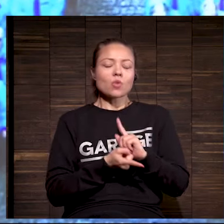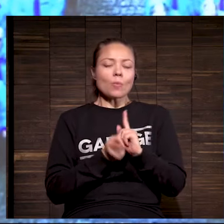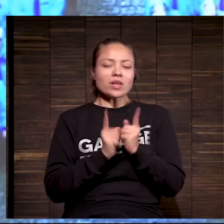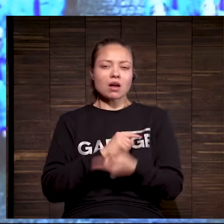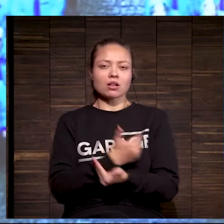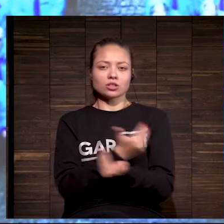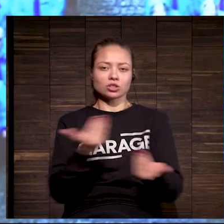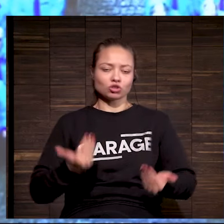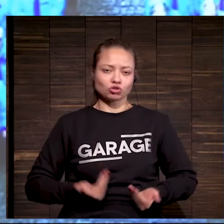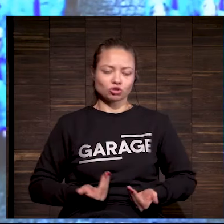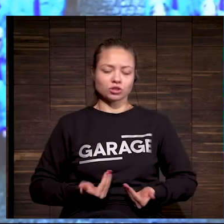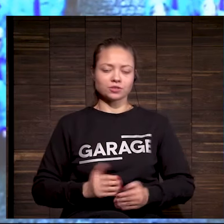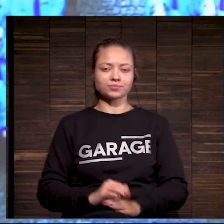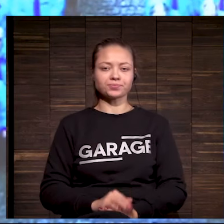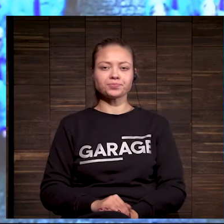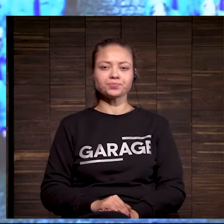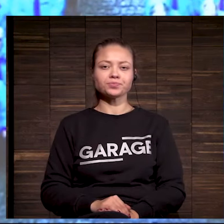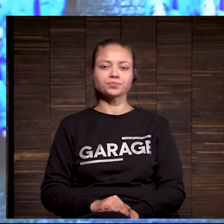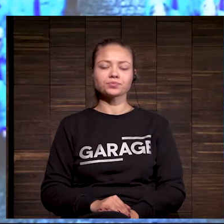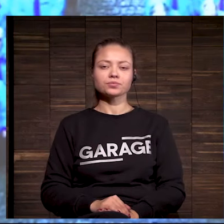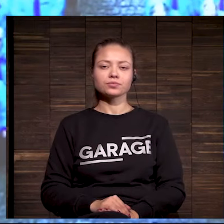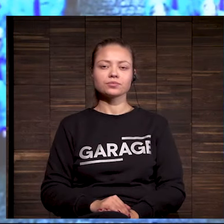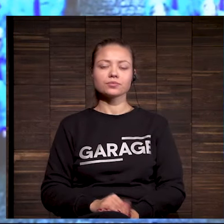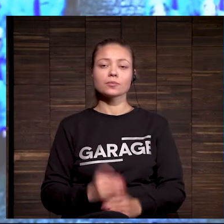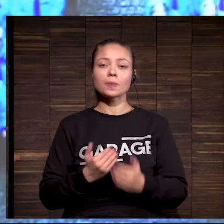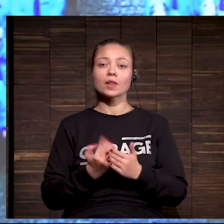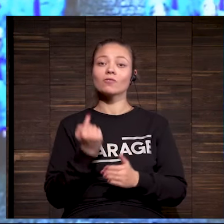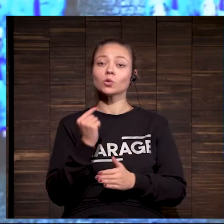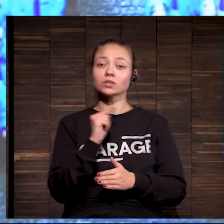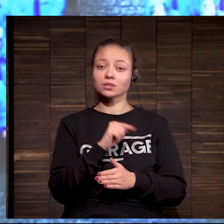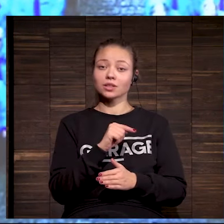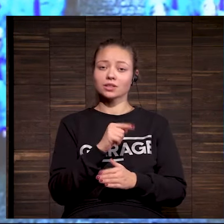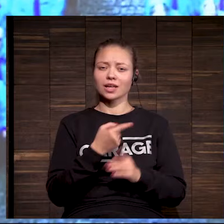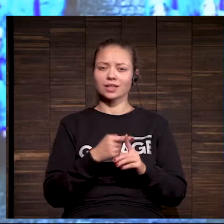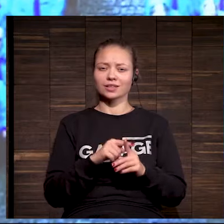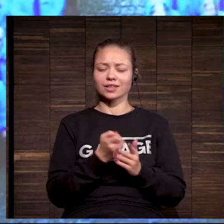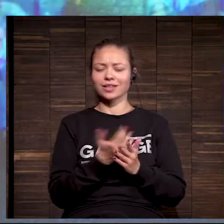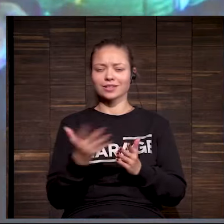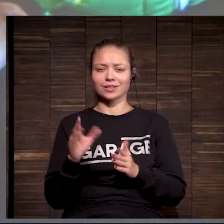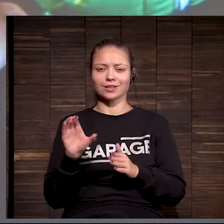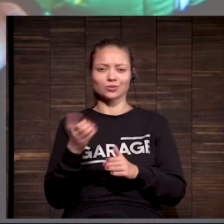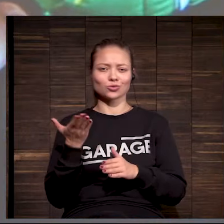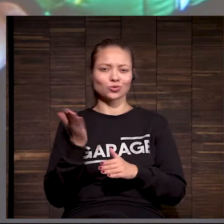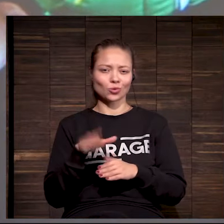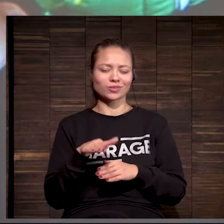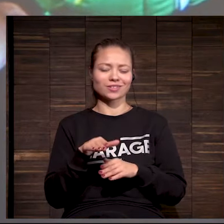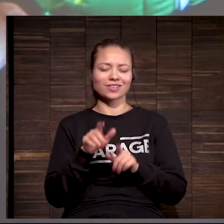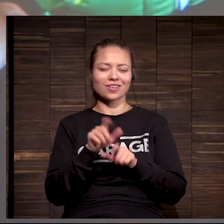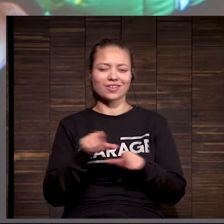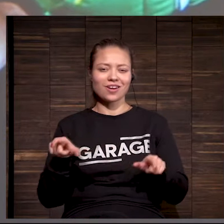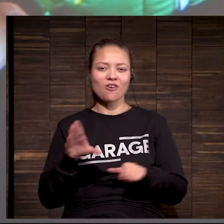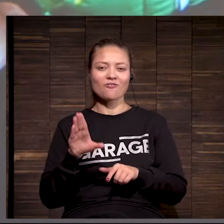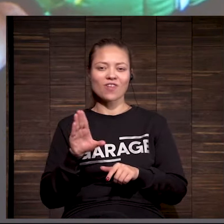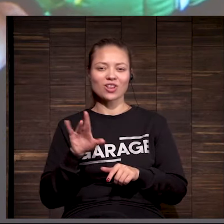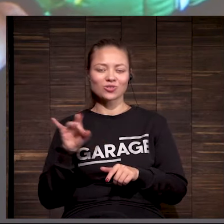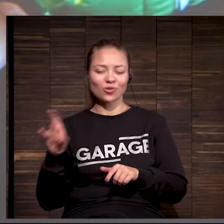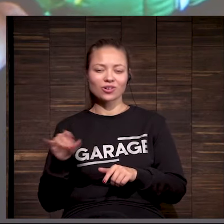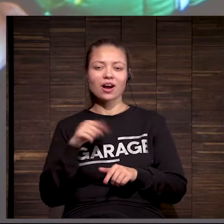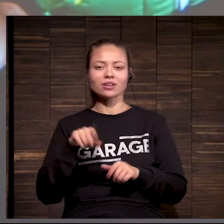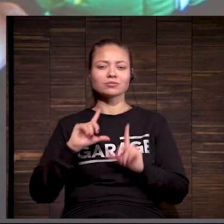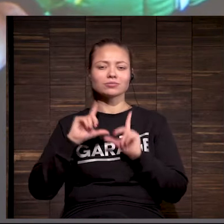вот здесь мы это несколько сотен волонтёров которые махали ляп эдинбург для того чтобы они